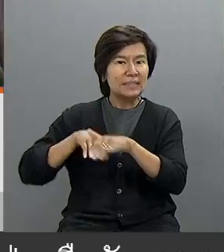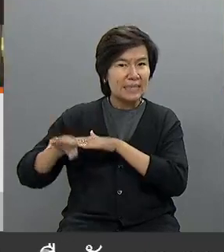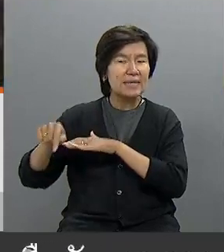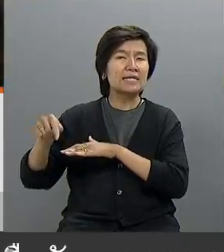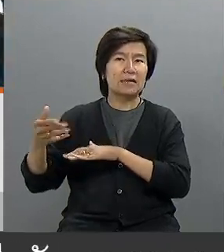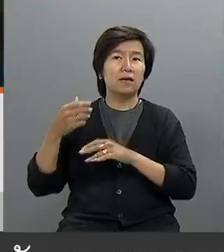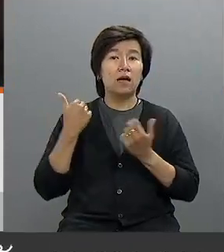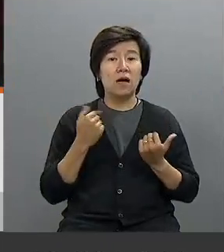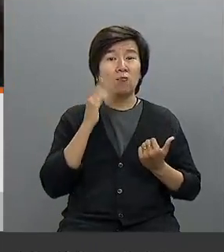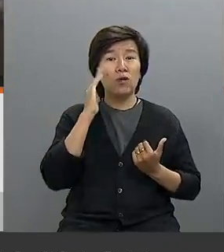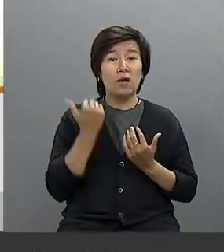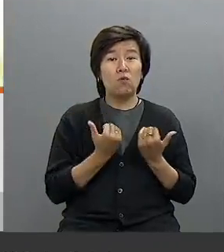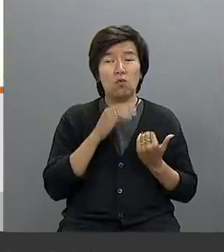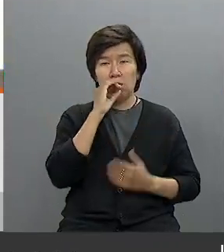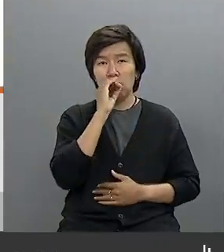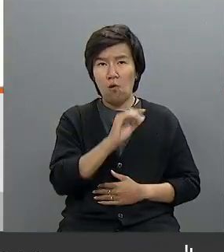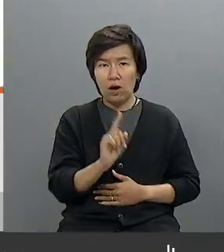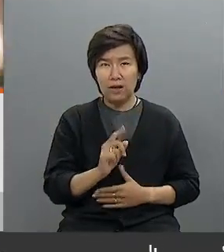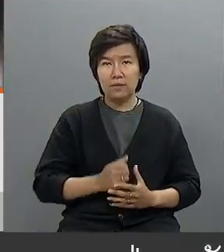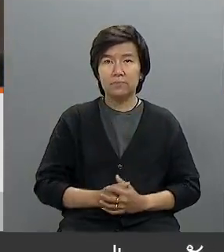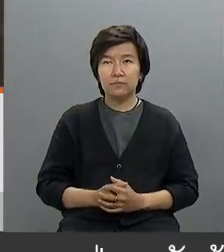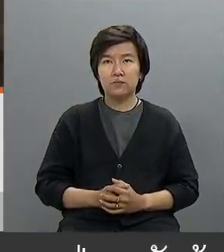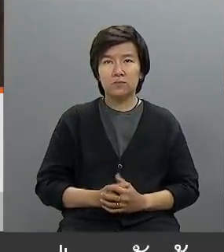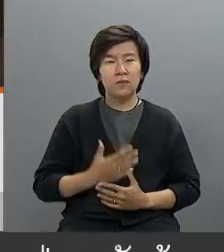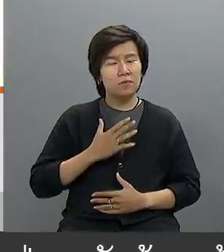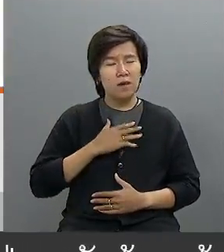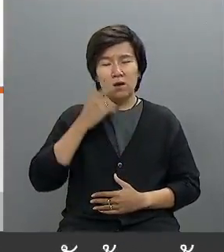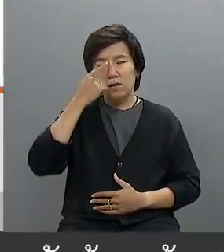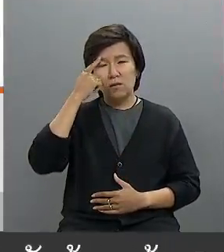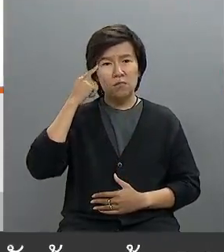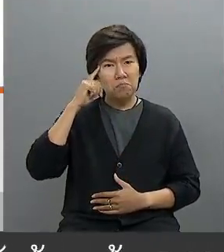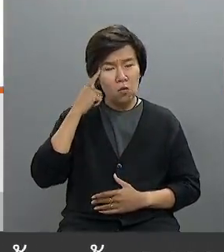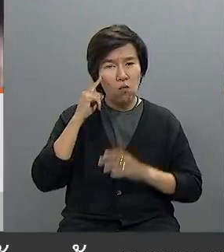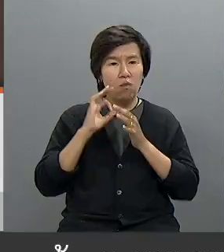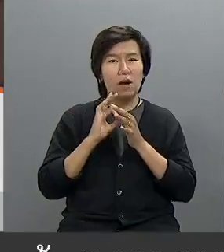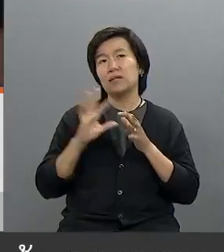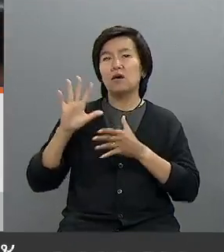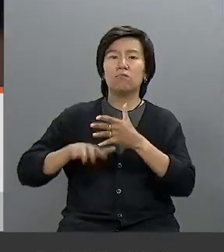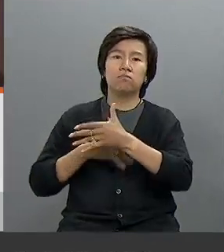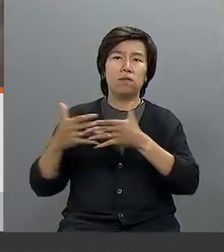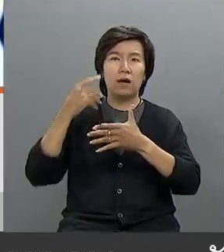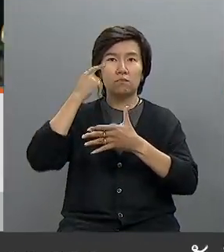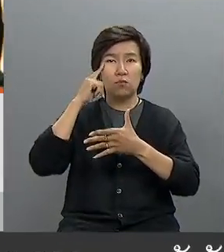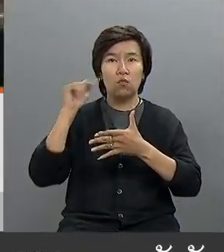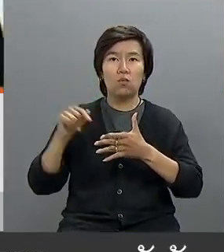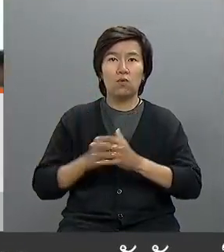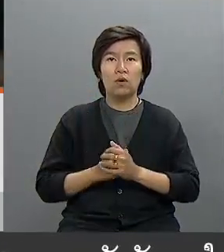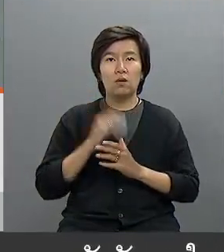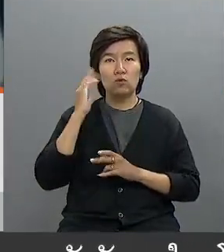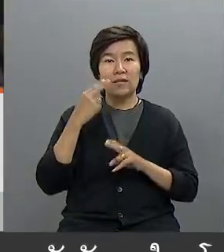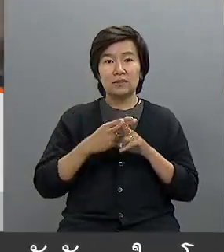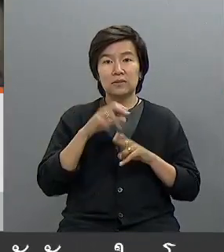พบพนักงานสอบสวนว่าไม่รู้เห็นเกี่ยวกับแผนการดังกล่าวและไม่รู้จักนายสุทนทองสิริหรือว่